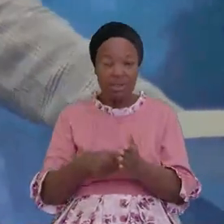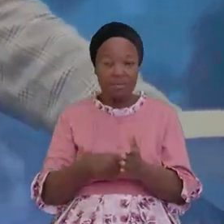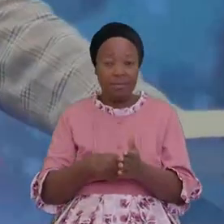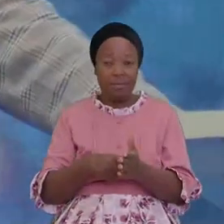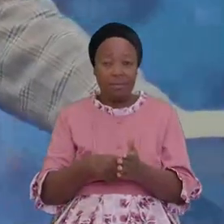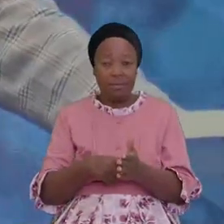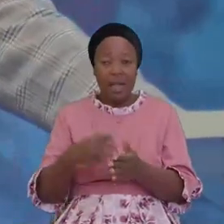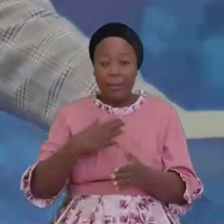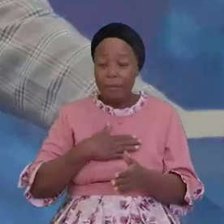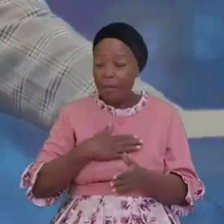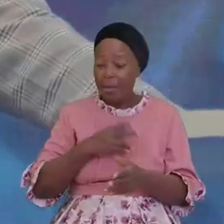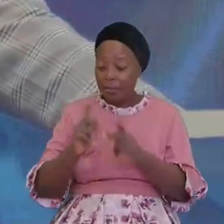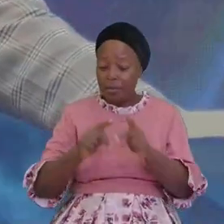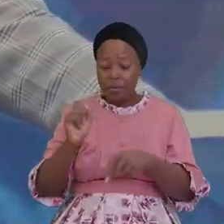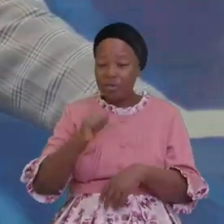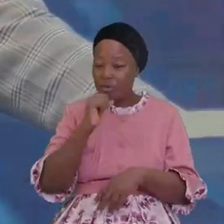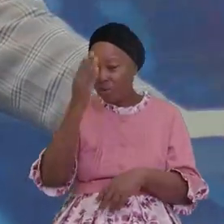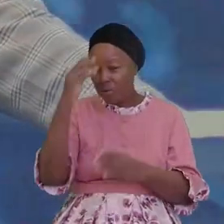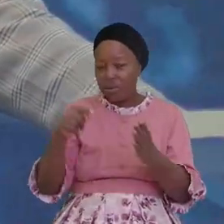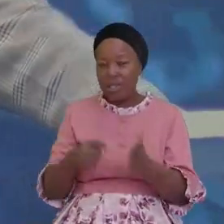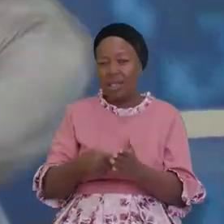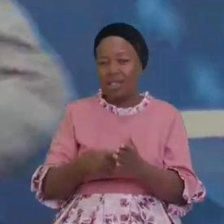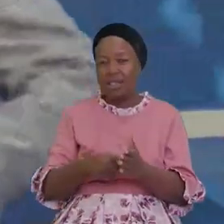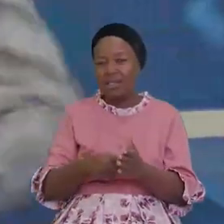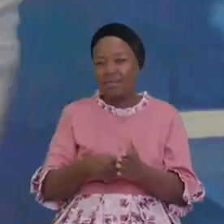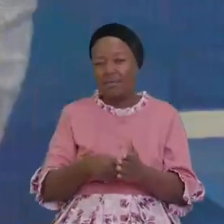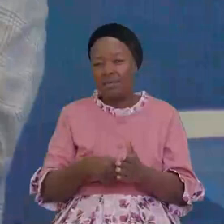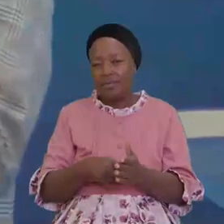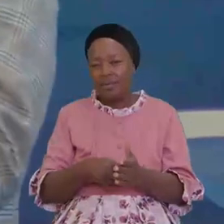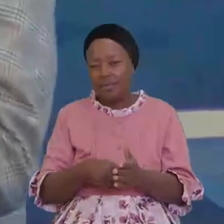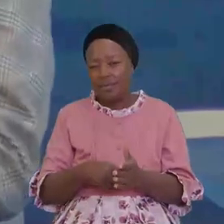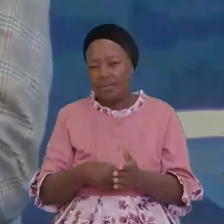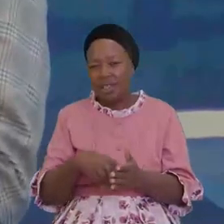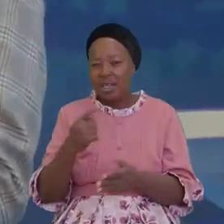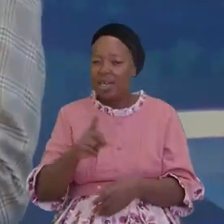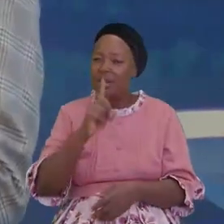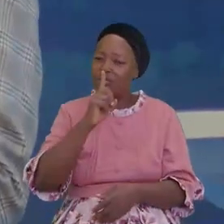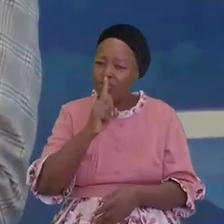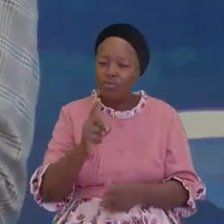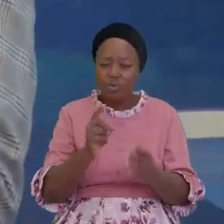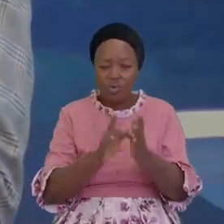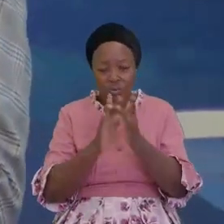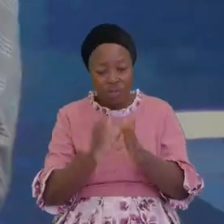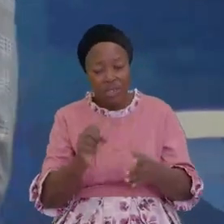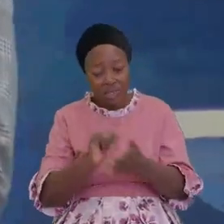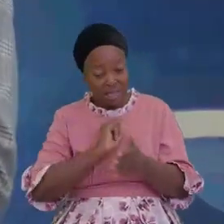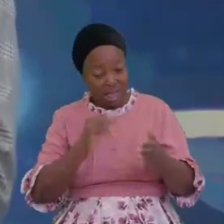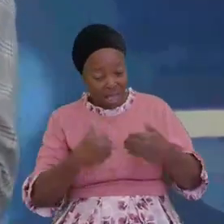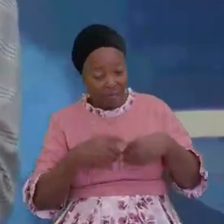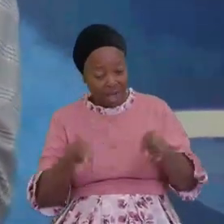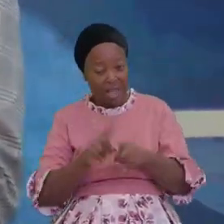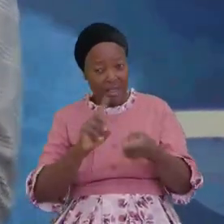Mon voisin ne doit pas savoir ceci. Mes amis ne doivent pas savoir ceci.